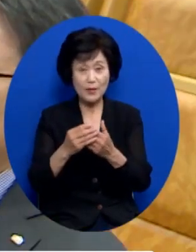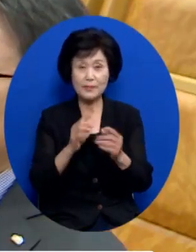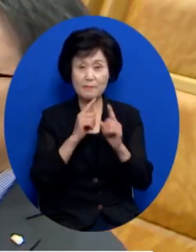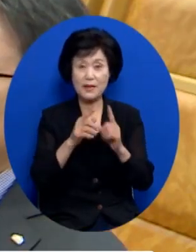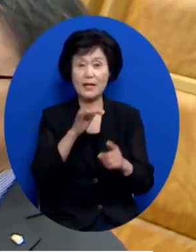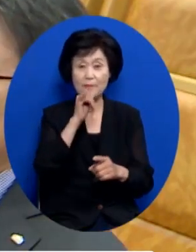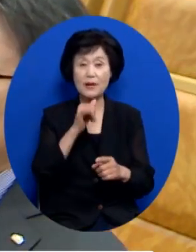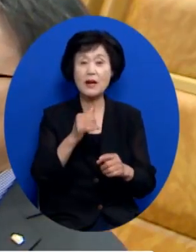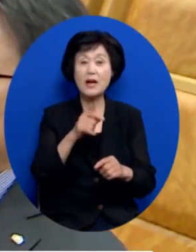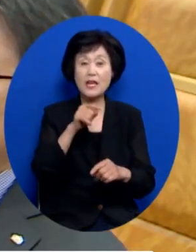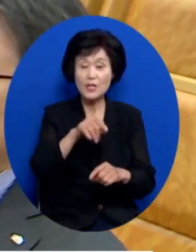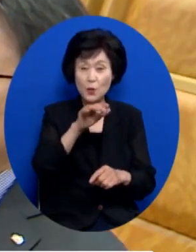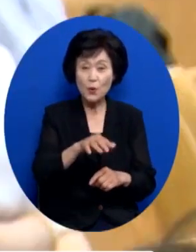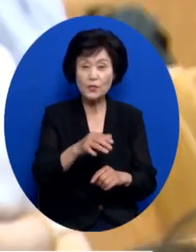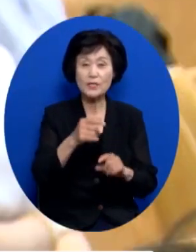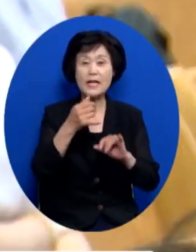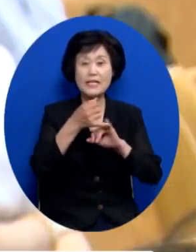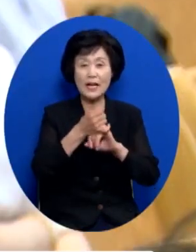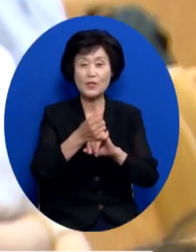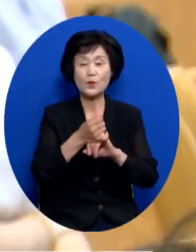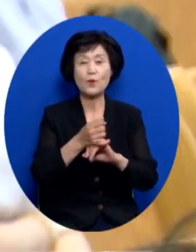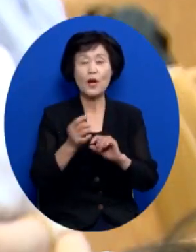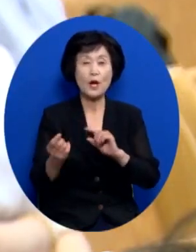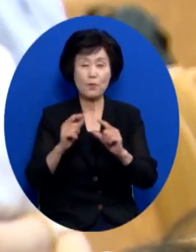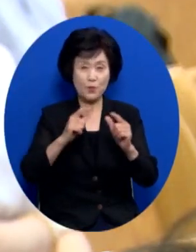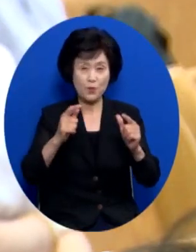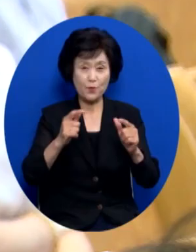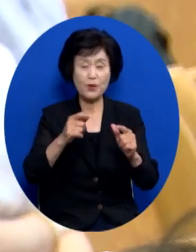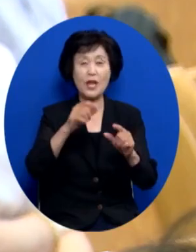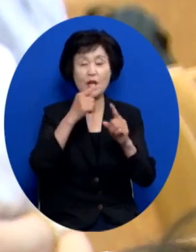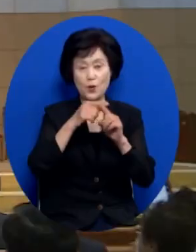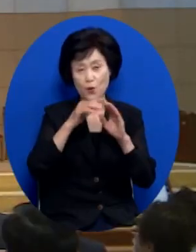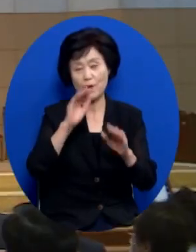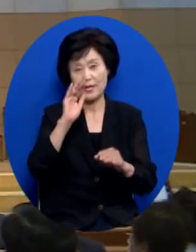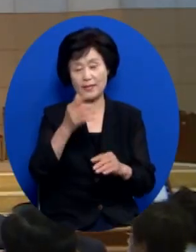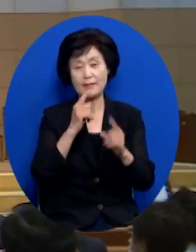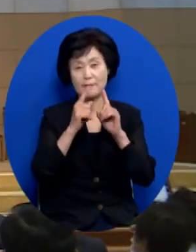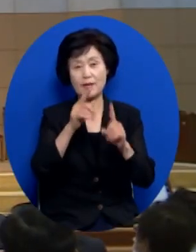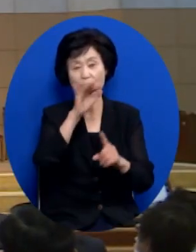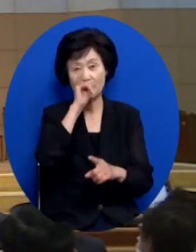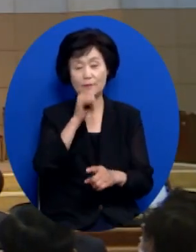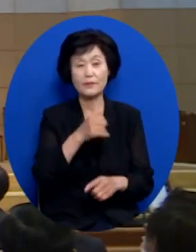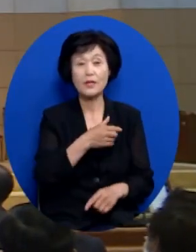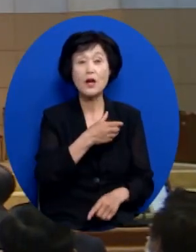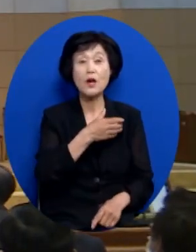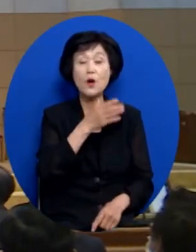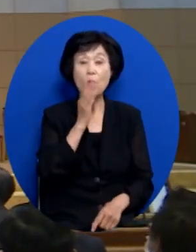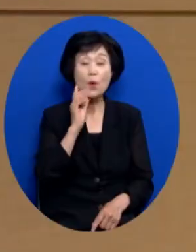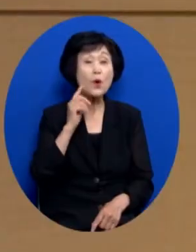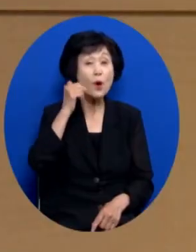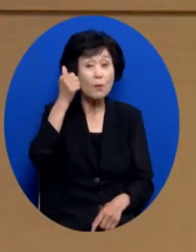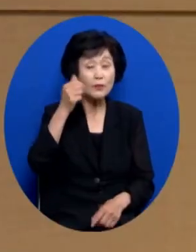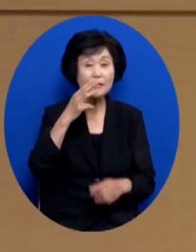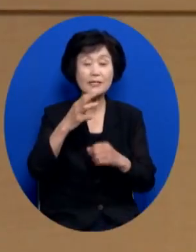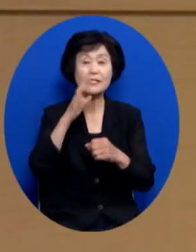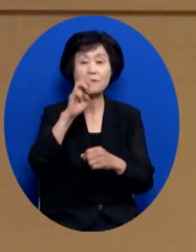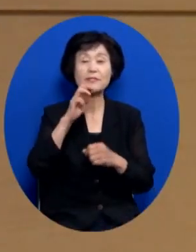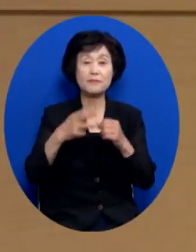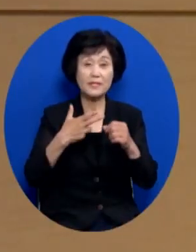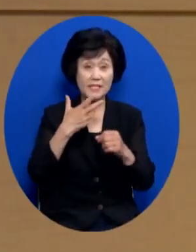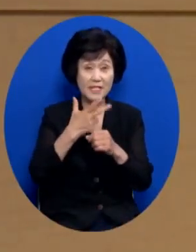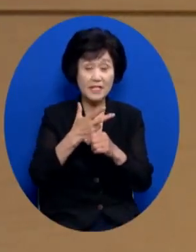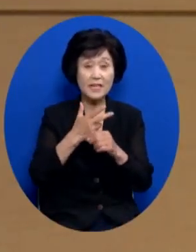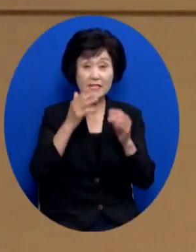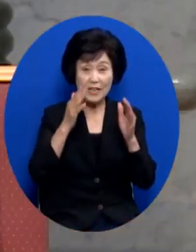땅이자 부흥의 땅이 될 것이라고 소감을 전했습니다. 이어 김철환 원로 목사의 37년 목회 기간 중